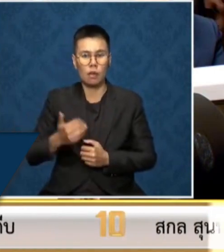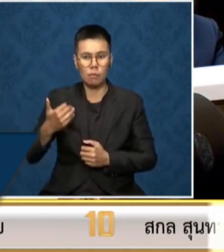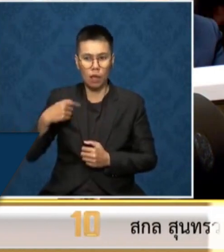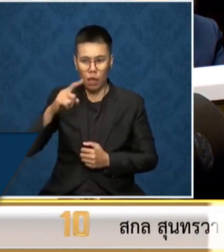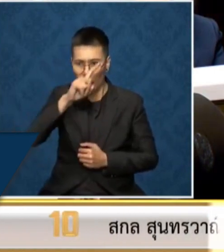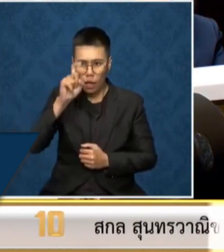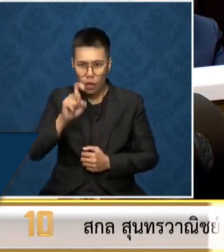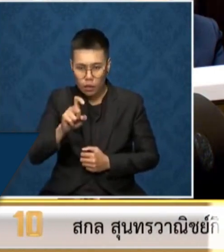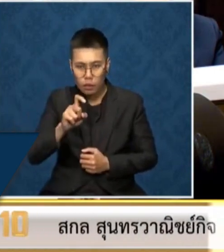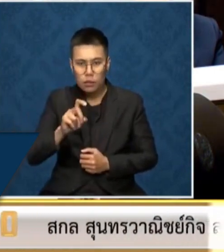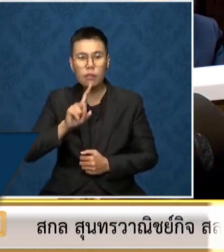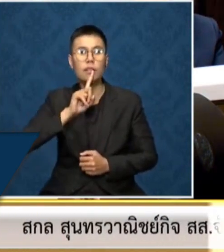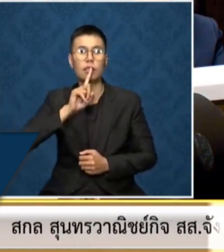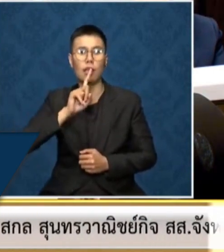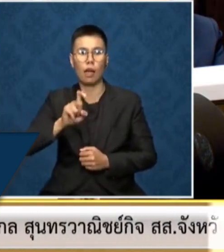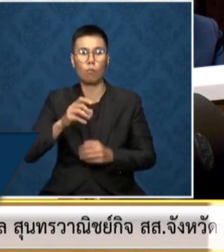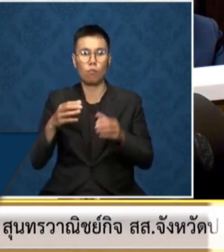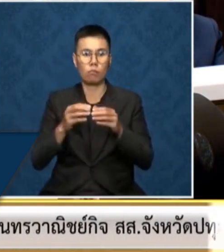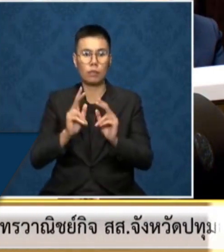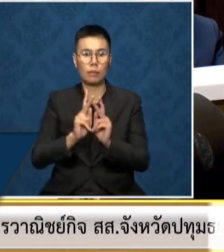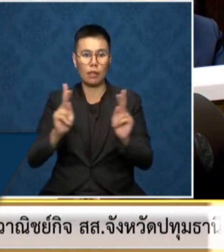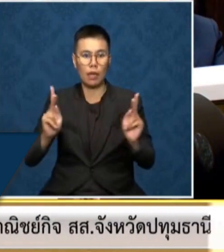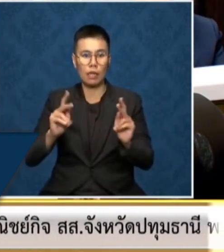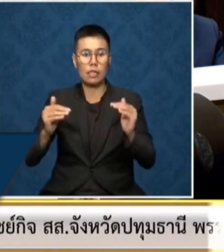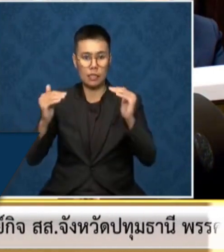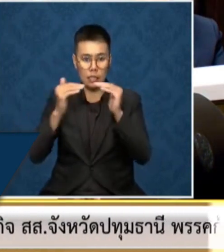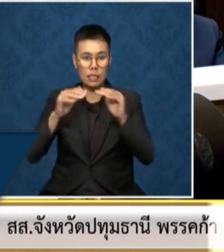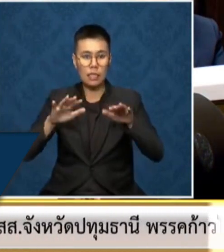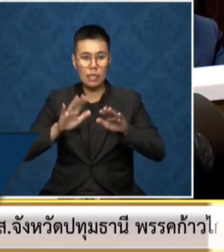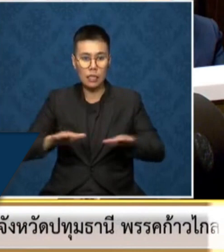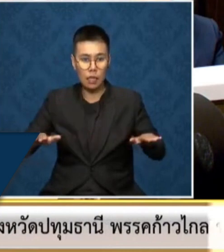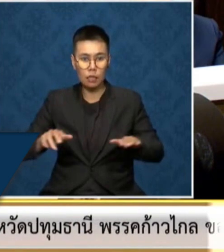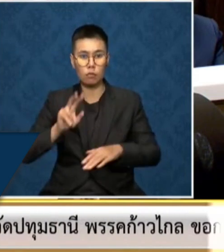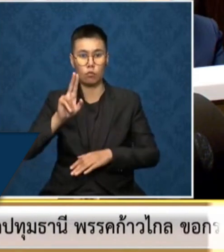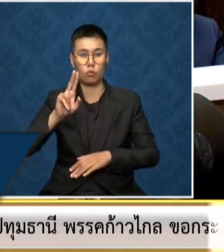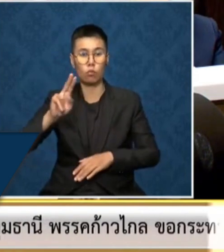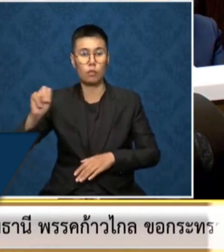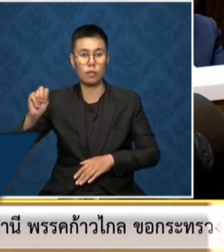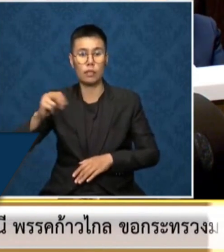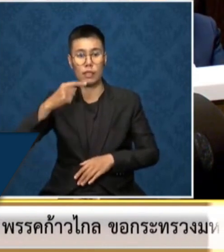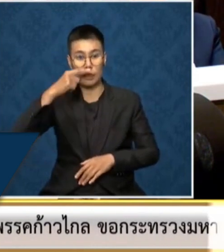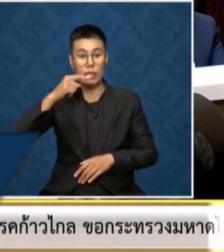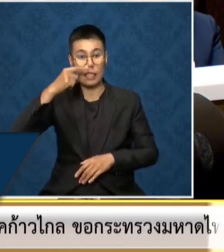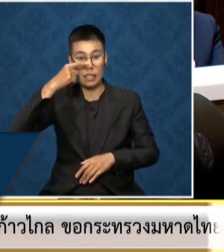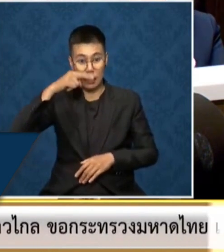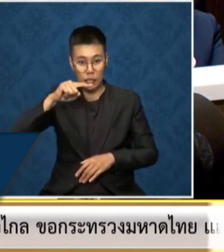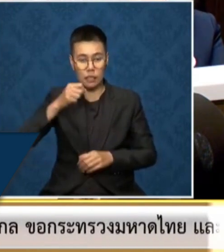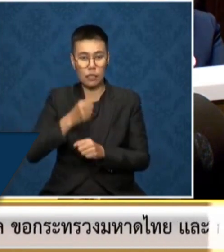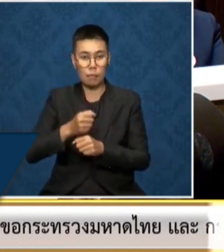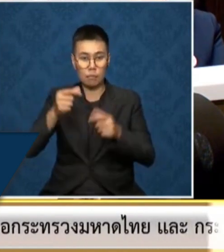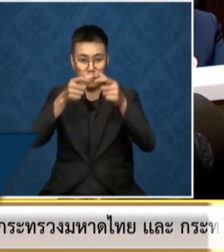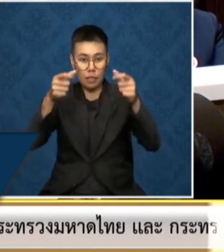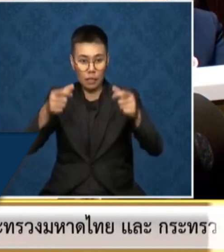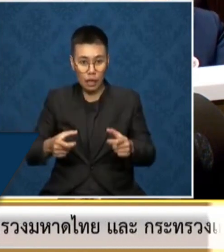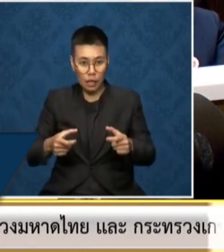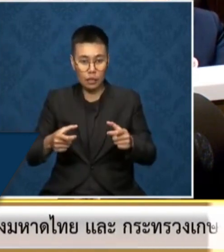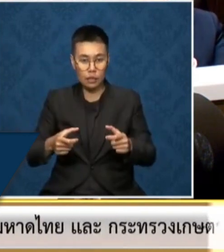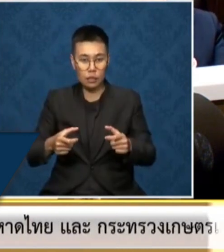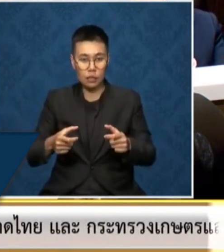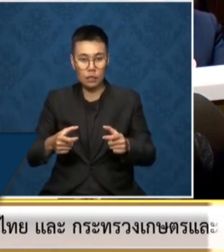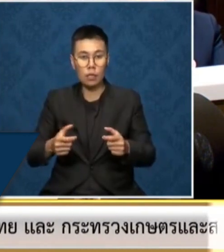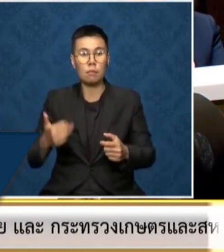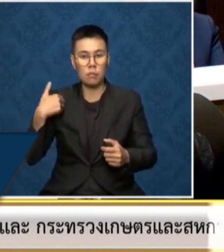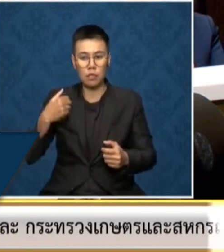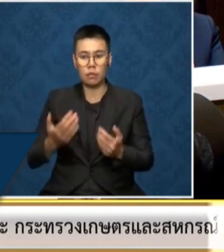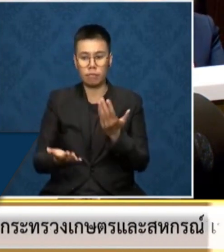อย่างร่นแรงในที่ประชุมคณะกรรมการสิทธเด็กแห่งสหับประชาชาติที่ไทยกำลัจะทำรายงานในชบับที่ 3